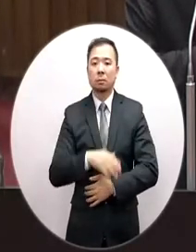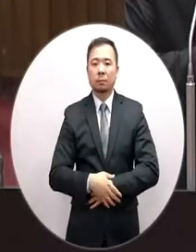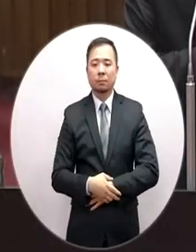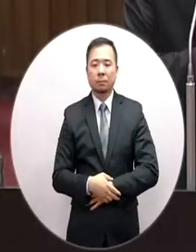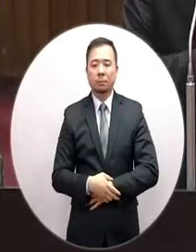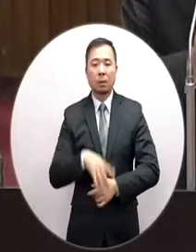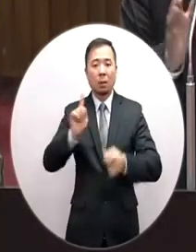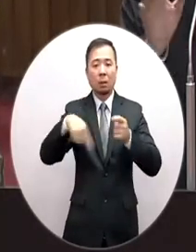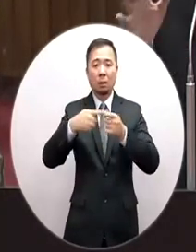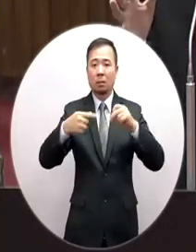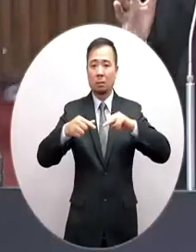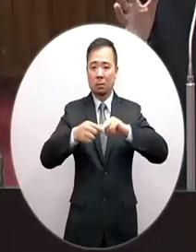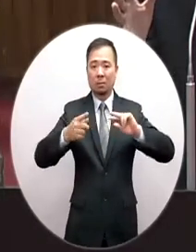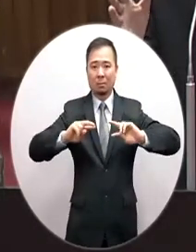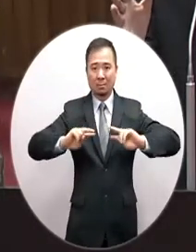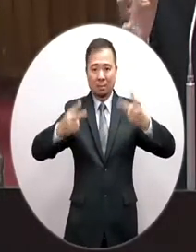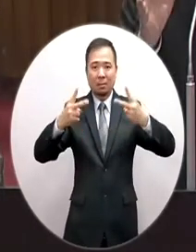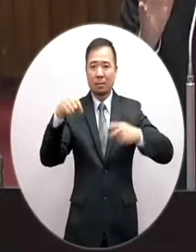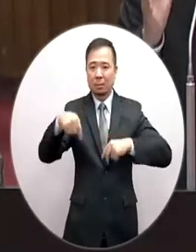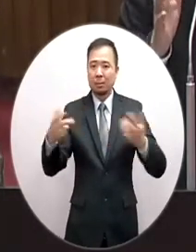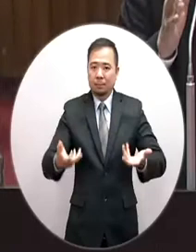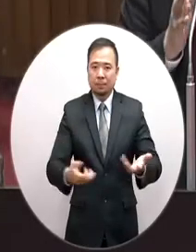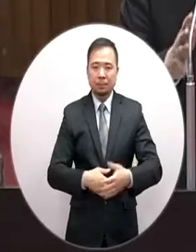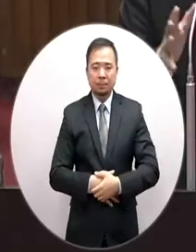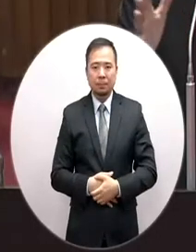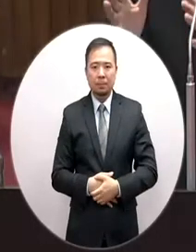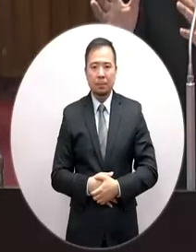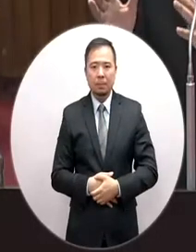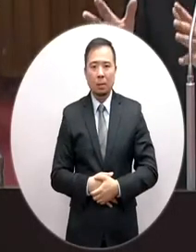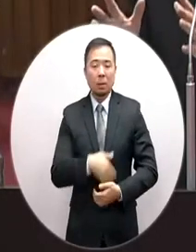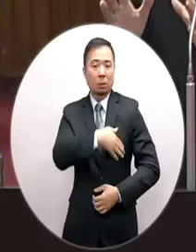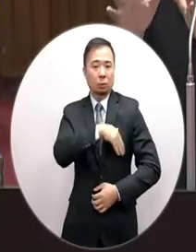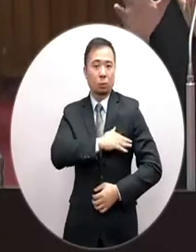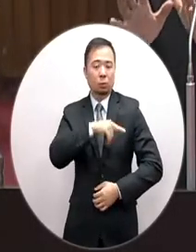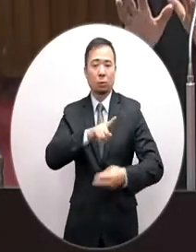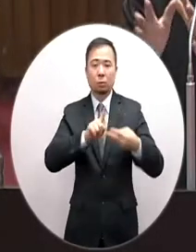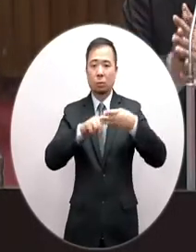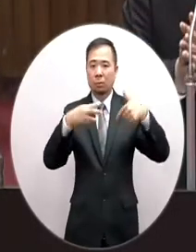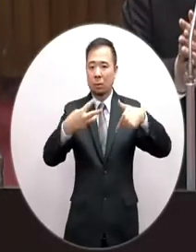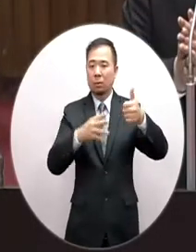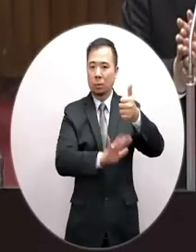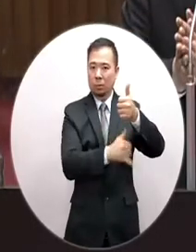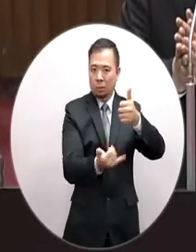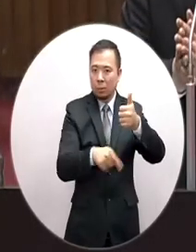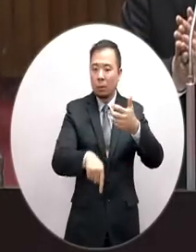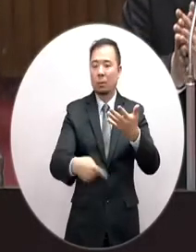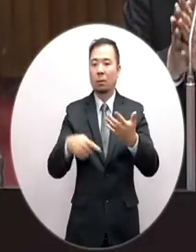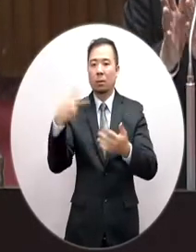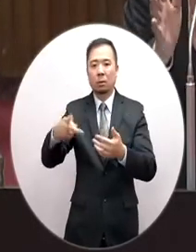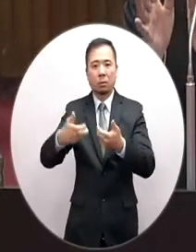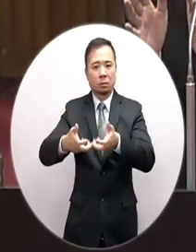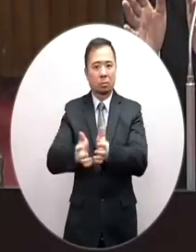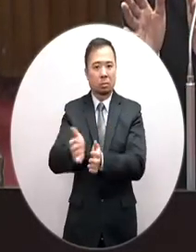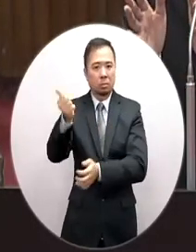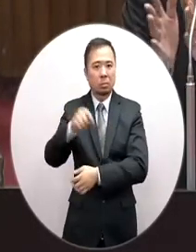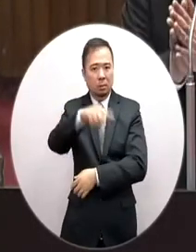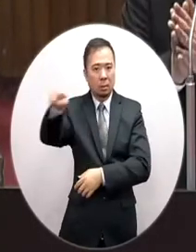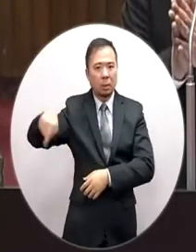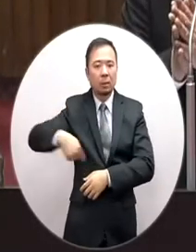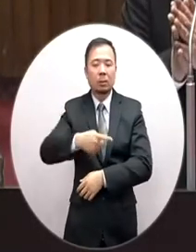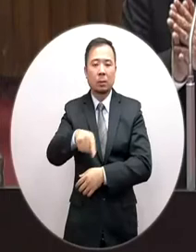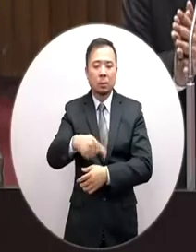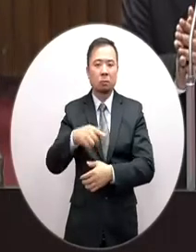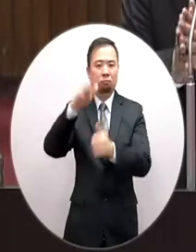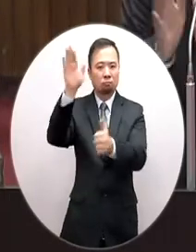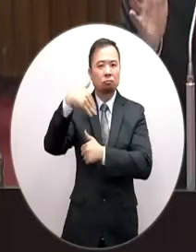啊，那他们也现在我们邱主委跟严部长也都积极的跟退休的国军同